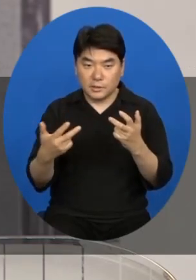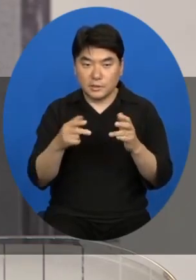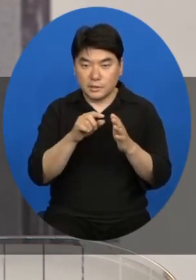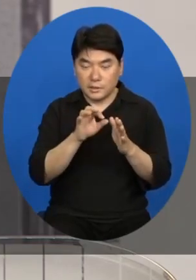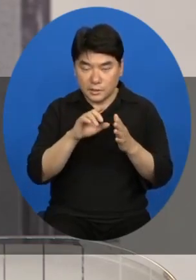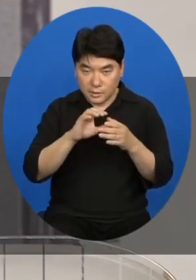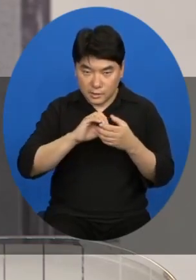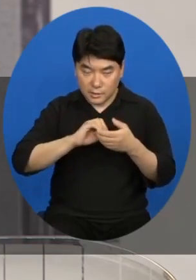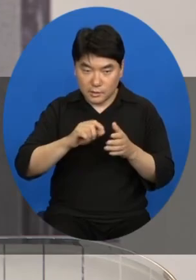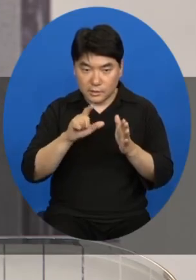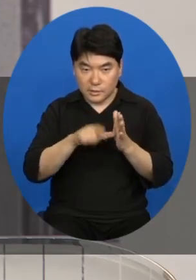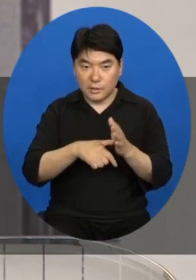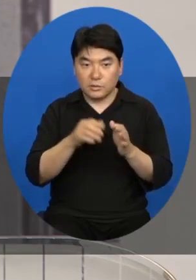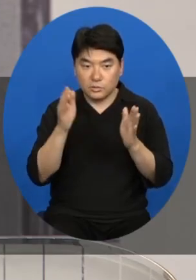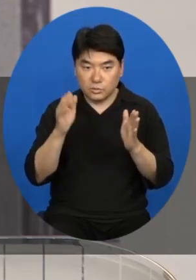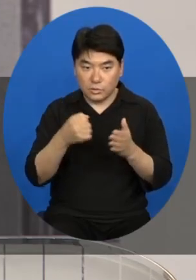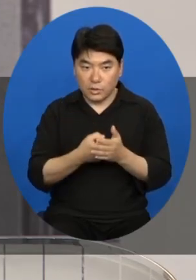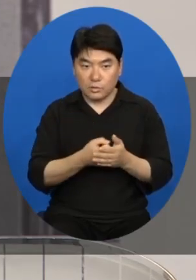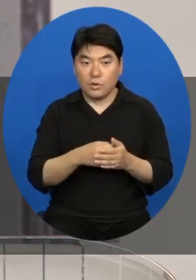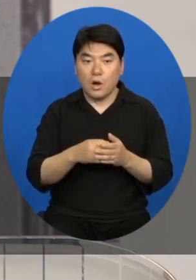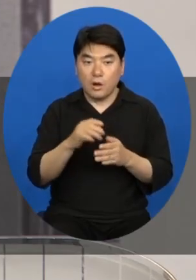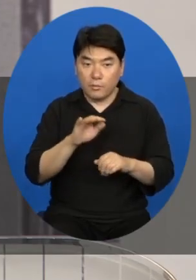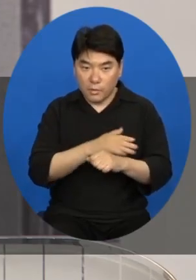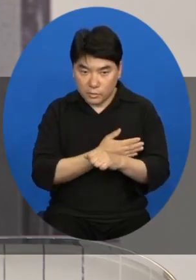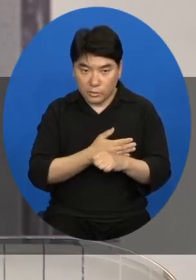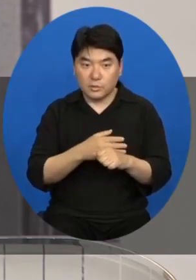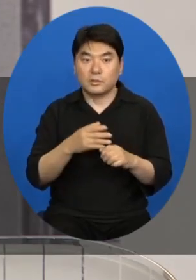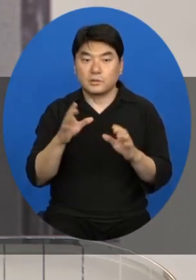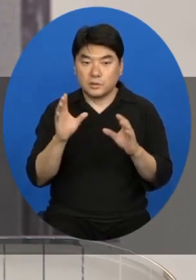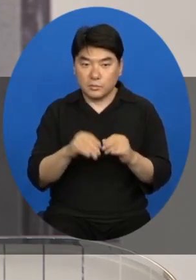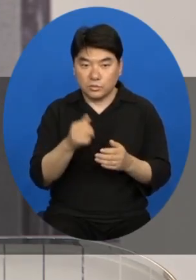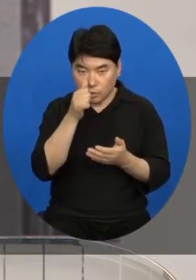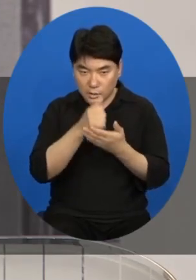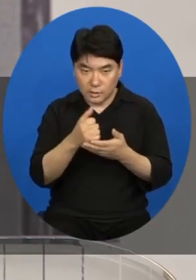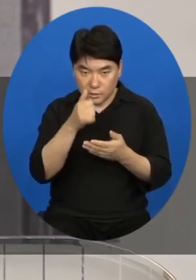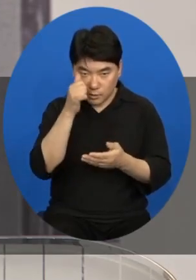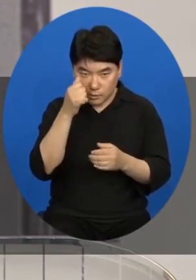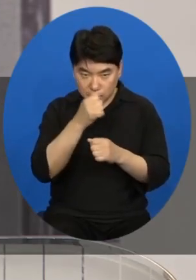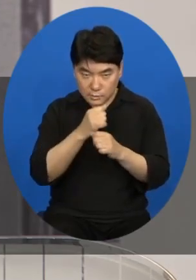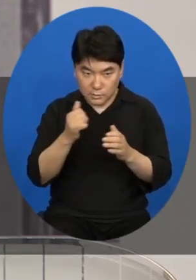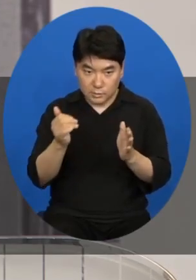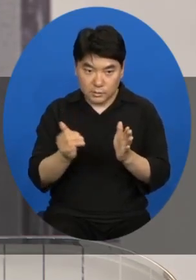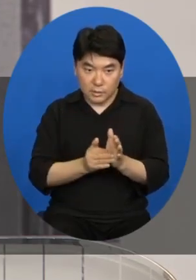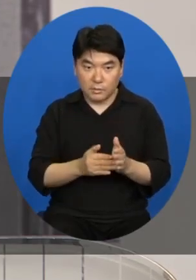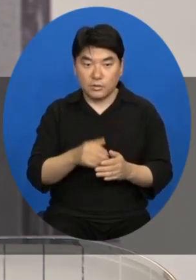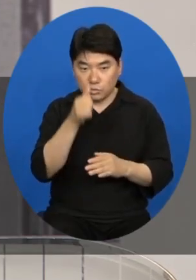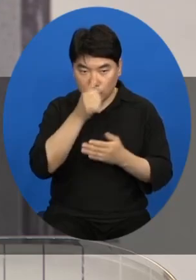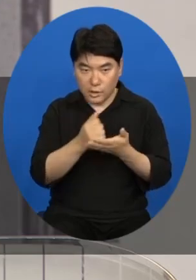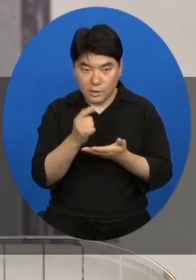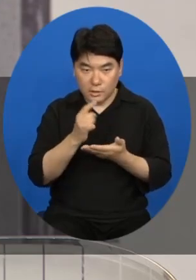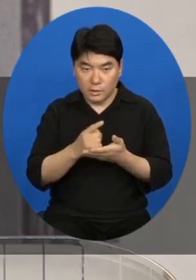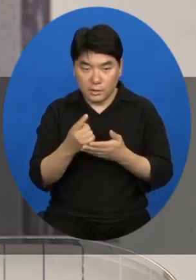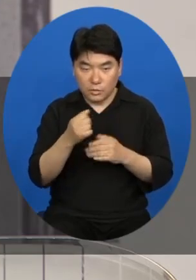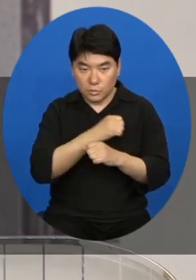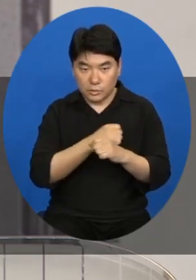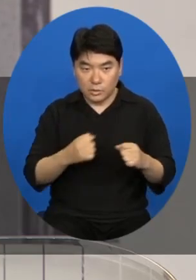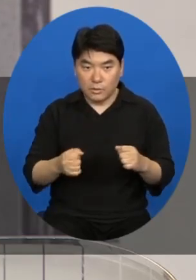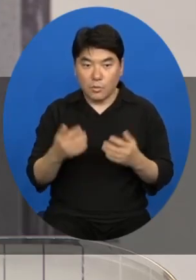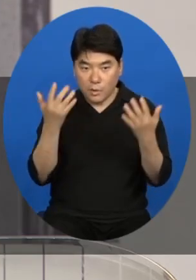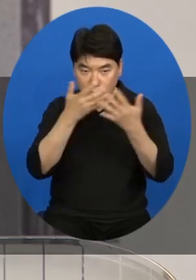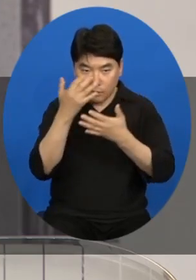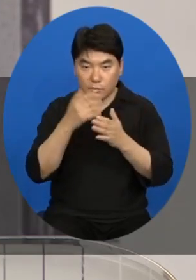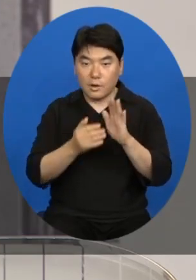정하였나니, 허물이 그치고 죄가 끝나고 죄악이 용서되고 영원한 의가 드러나고 환상과